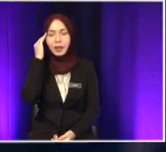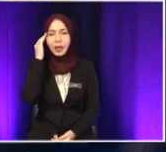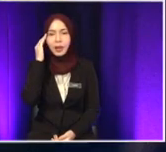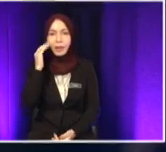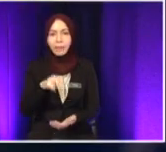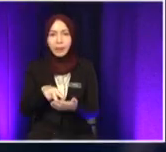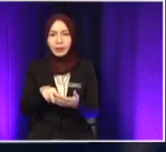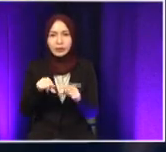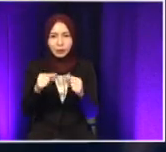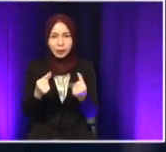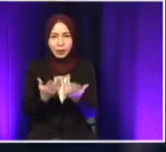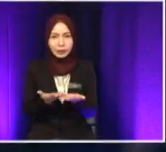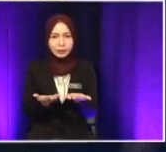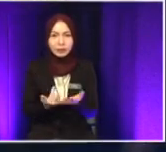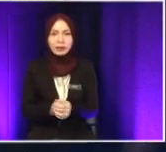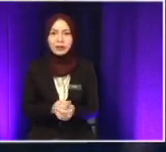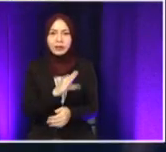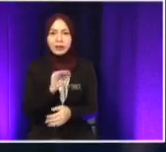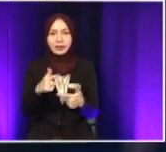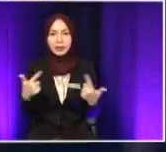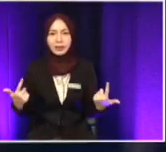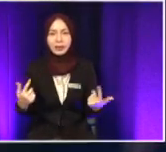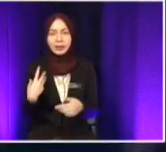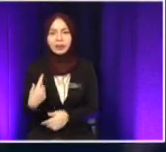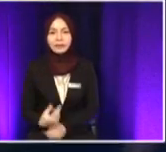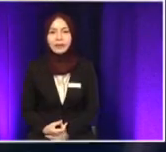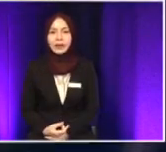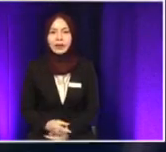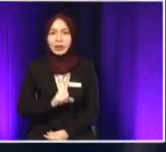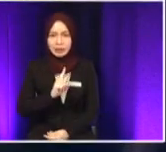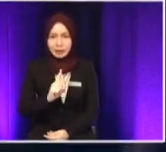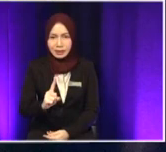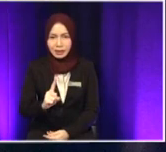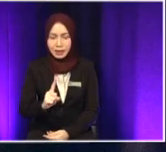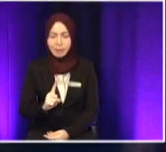saja tidak Islam agama yang bersifat